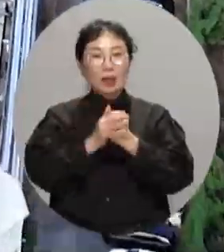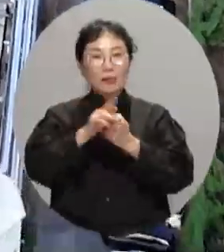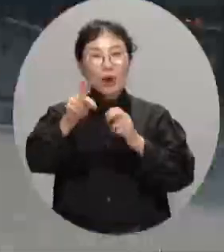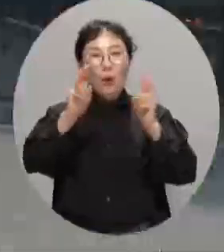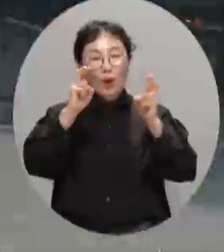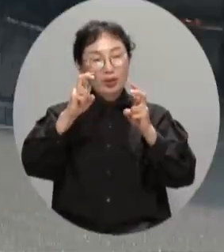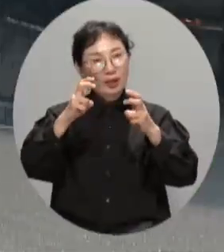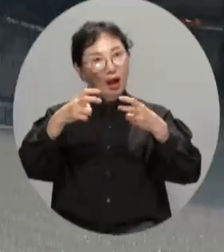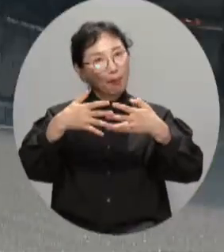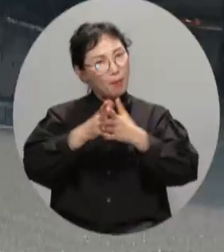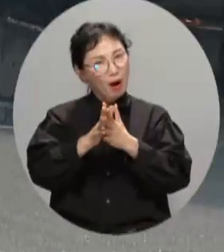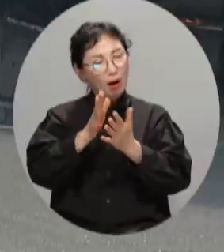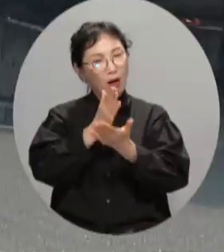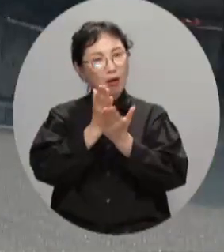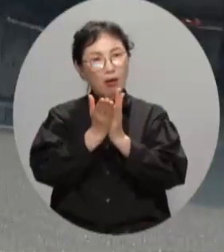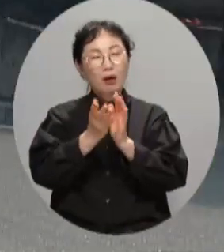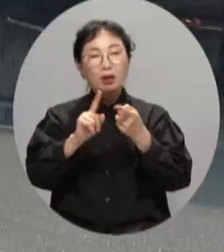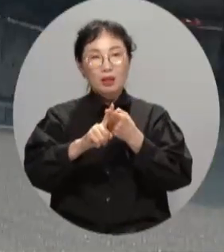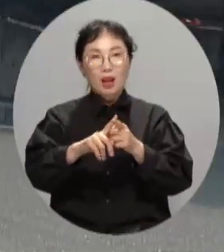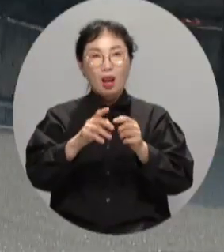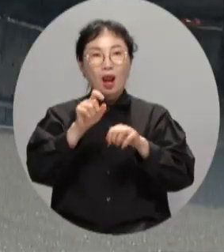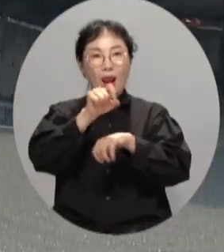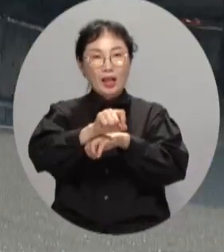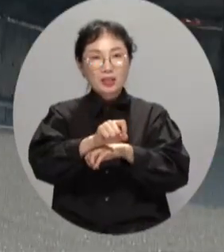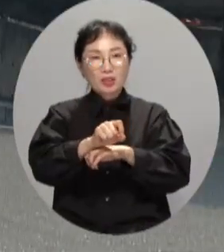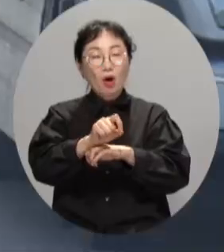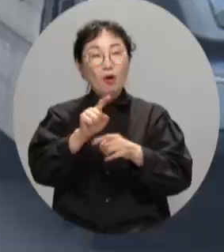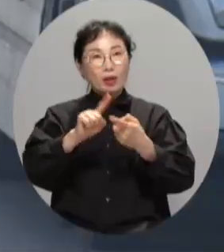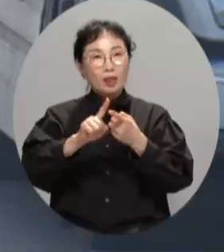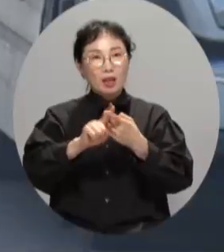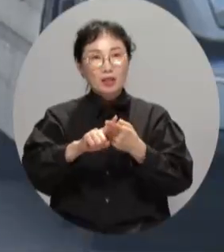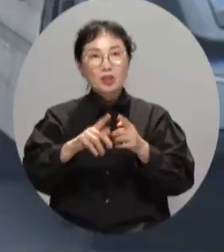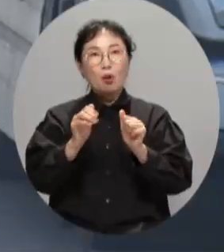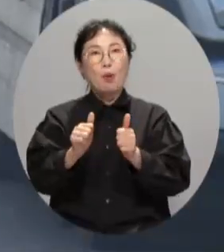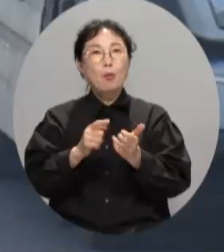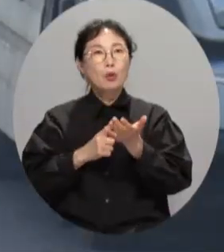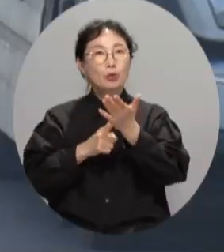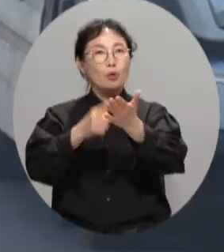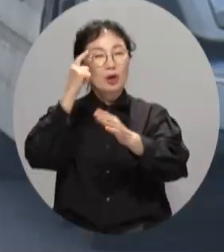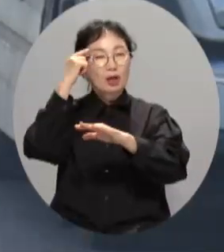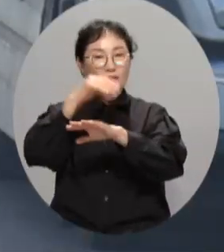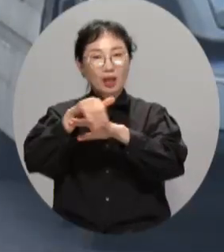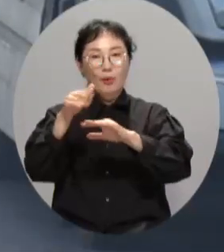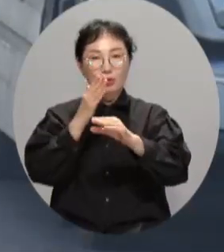놓였다며 행정심판이나 소송을 검토하겠다고 밝혔습니다. MBC 뉴스 조수영입니다.